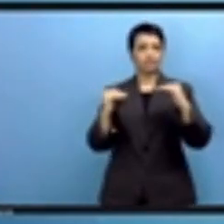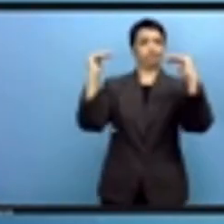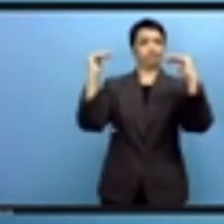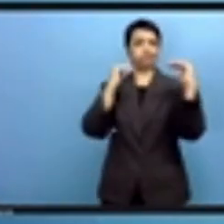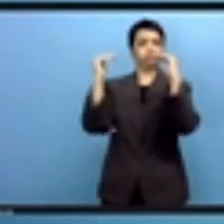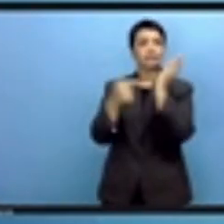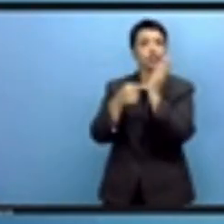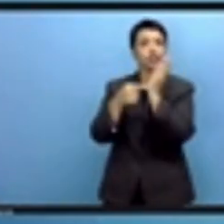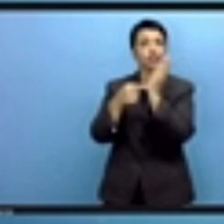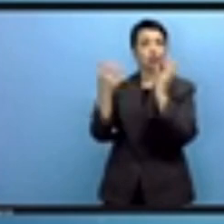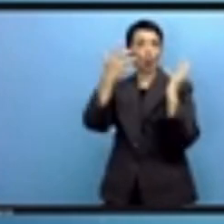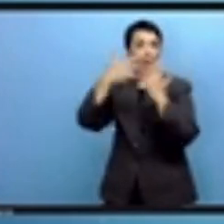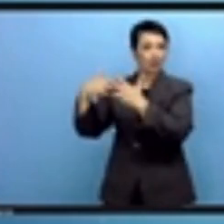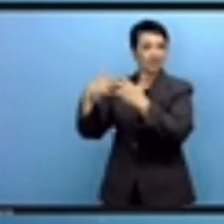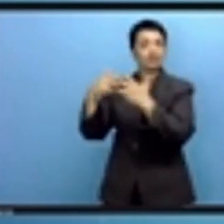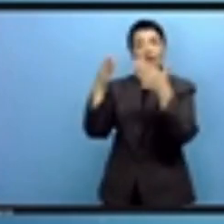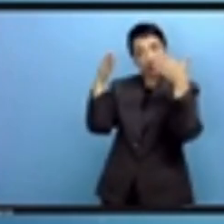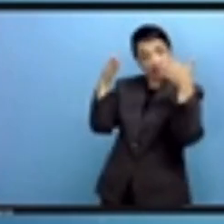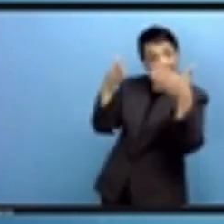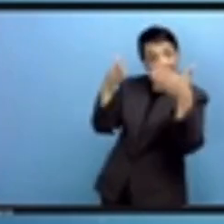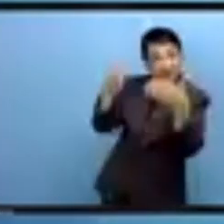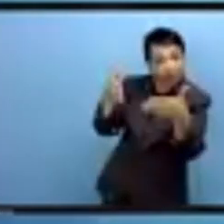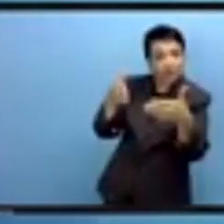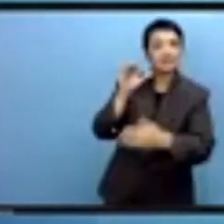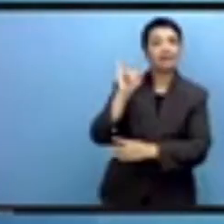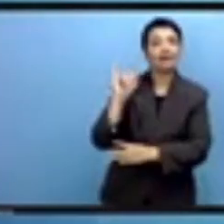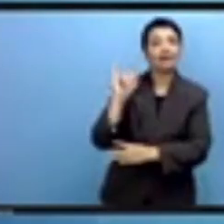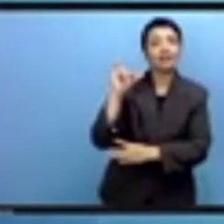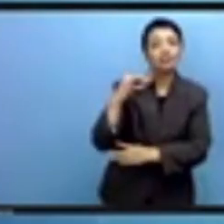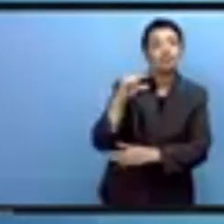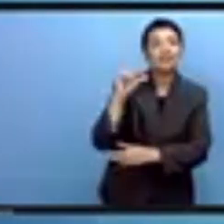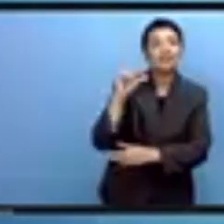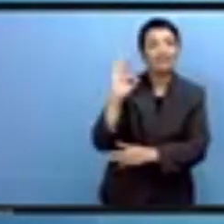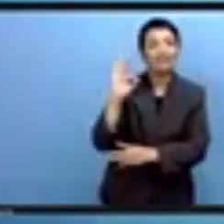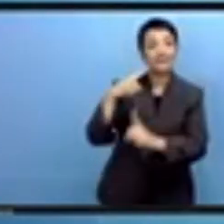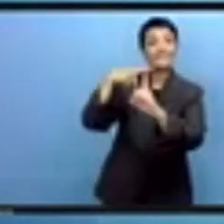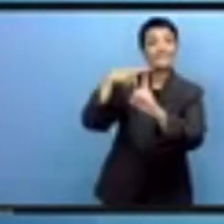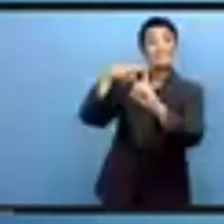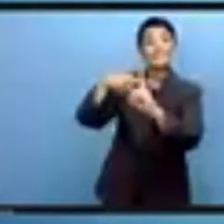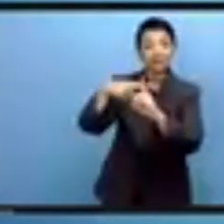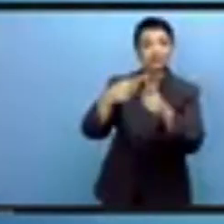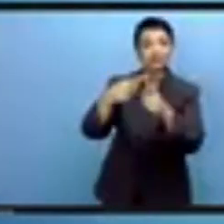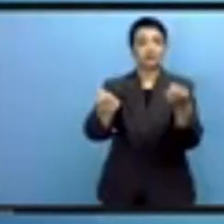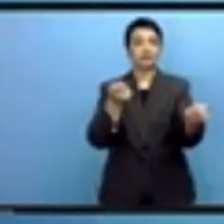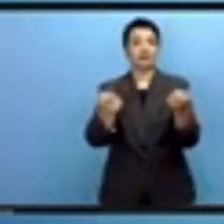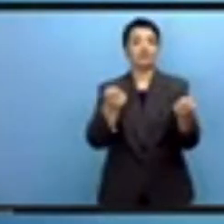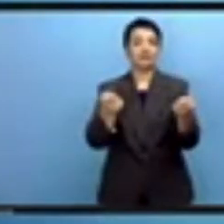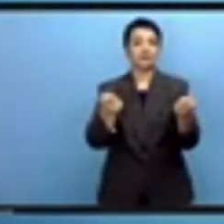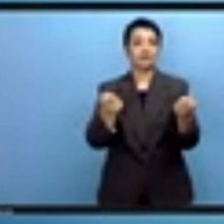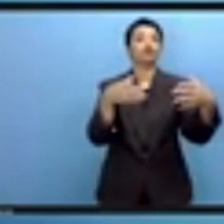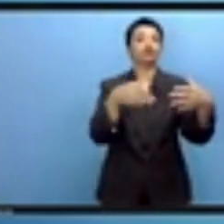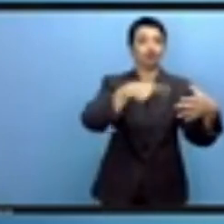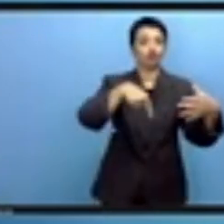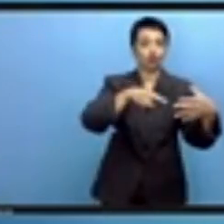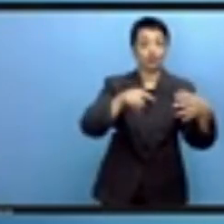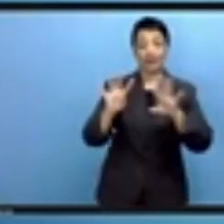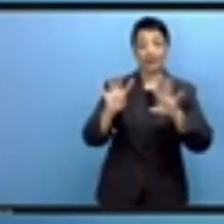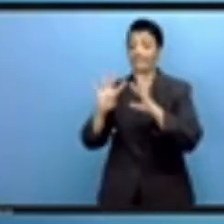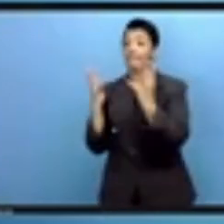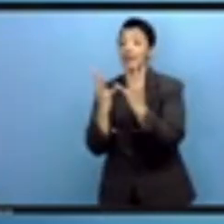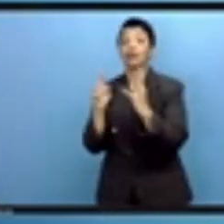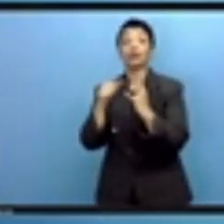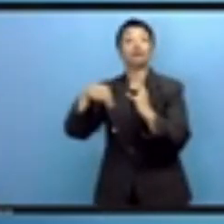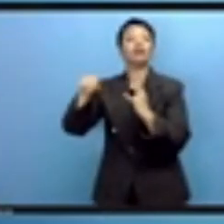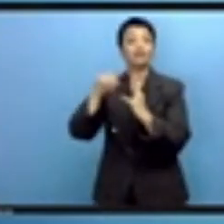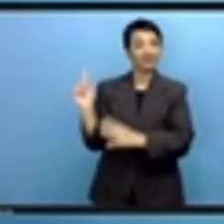天在数字合作这一块有这样一个专家组的论坛。 这以及我们还有